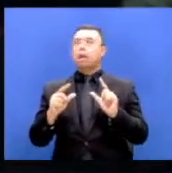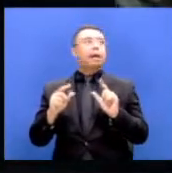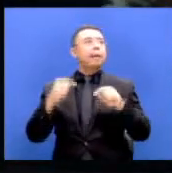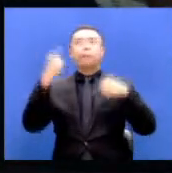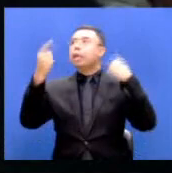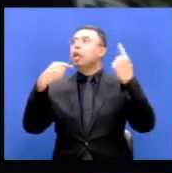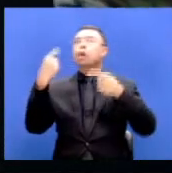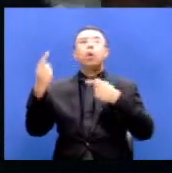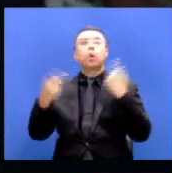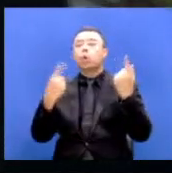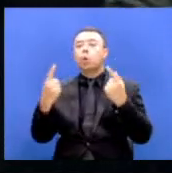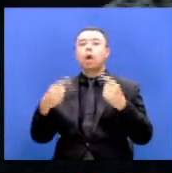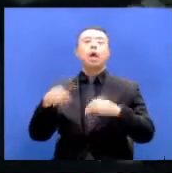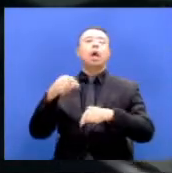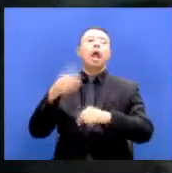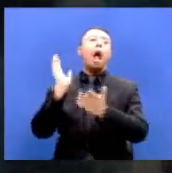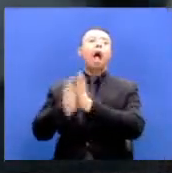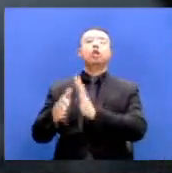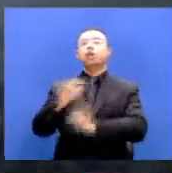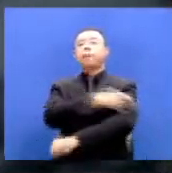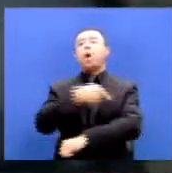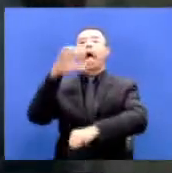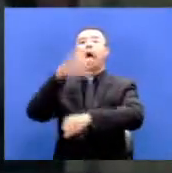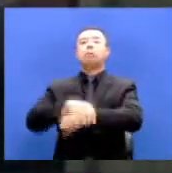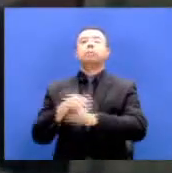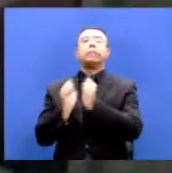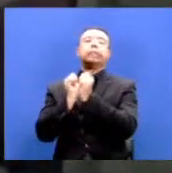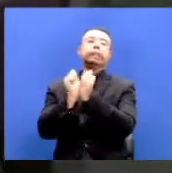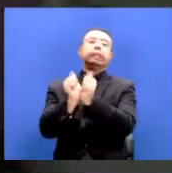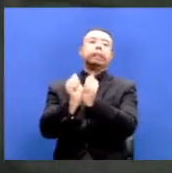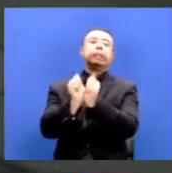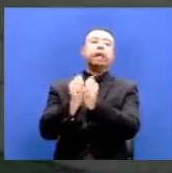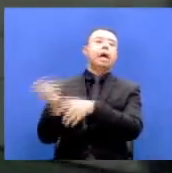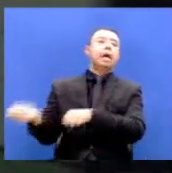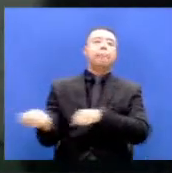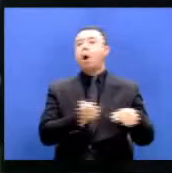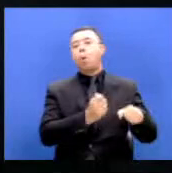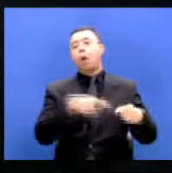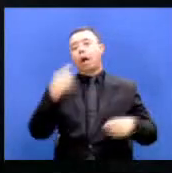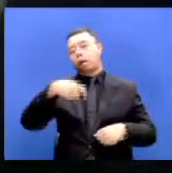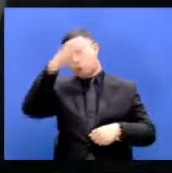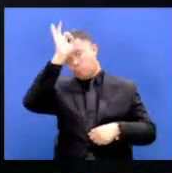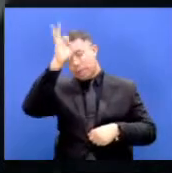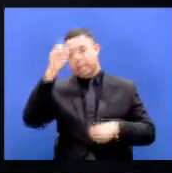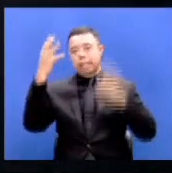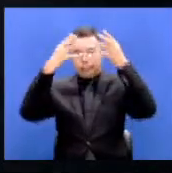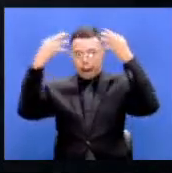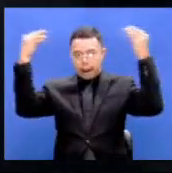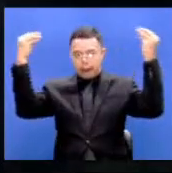kebingungan. Tak butuh waktu lama, petugas pun langsung meringkus dan menggelandang pelaku ke Mapolresta